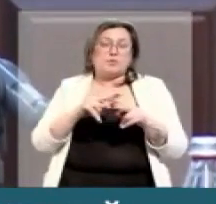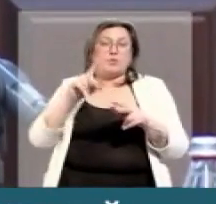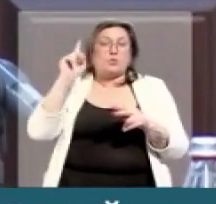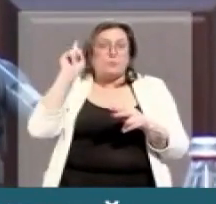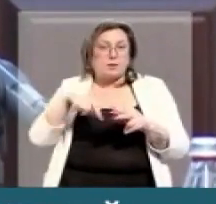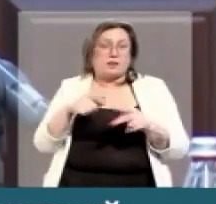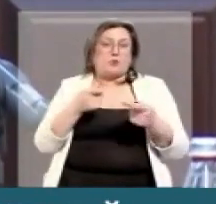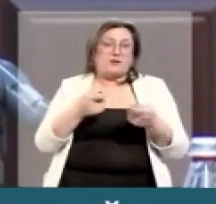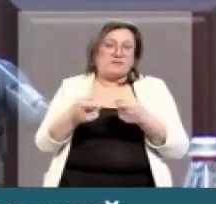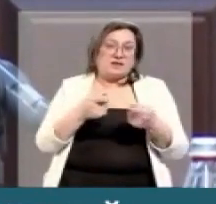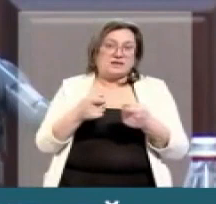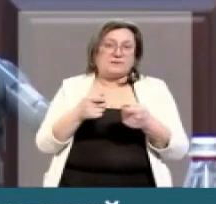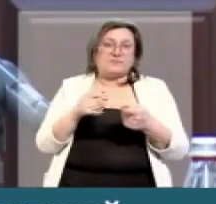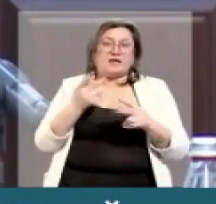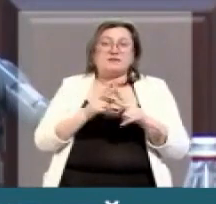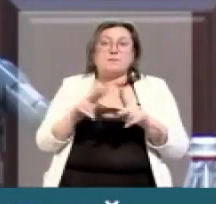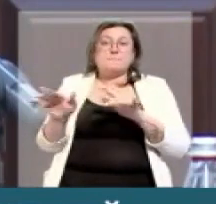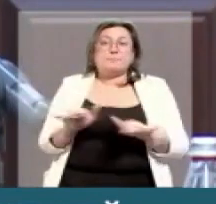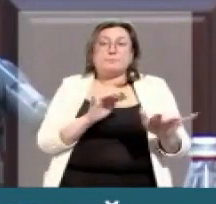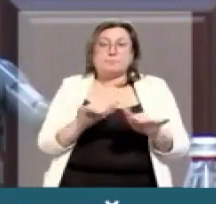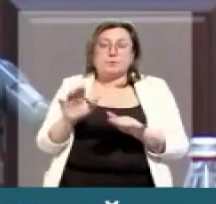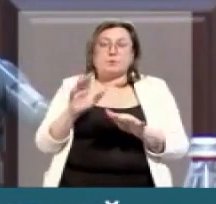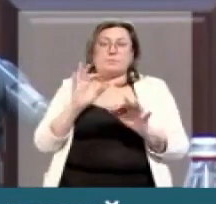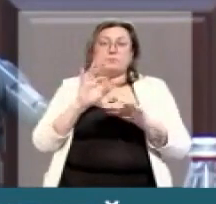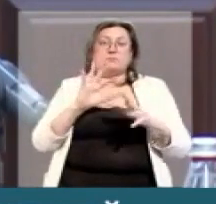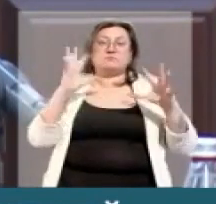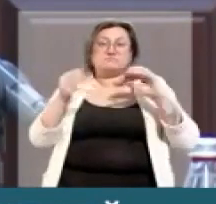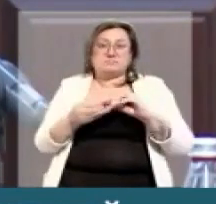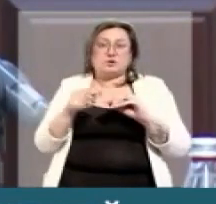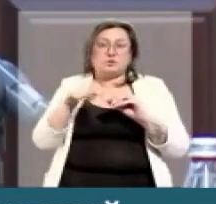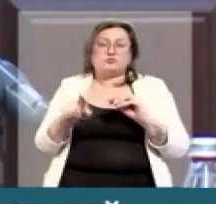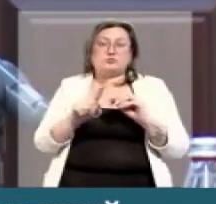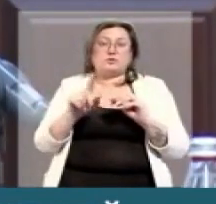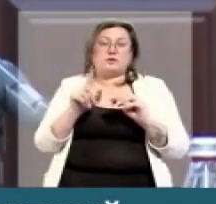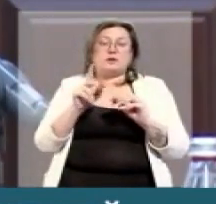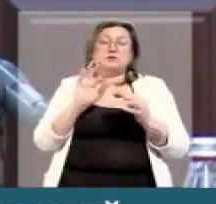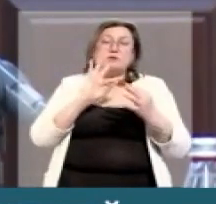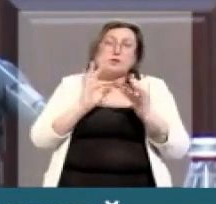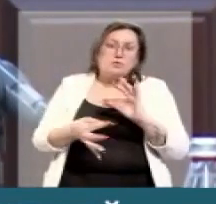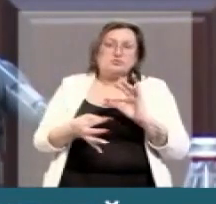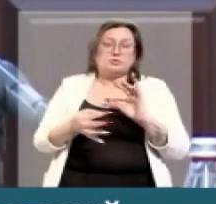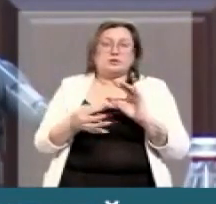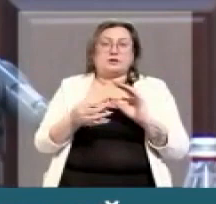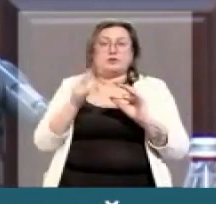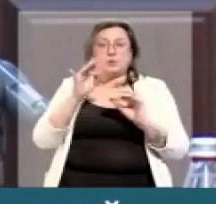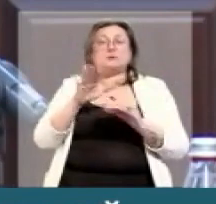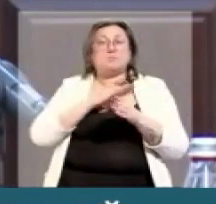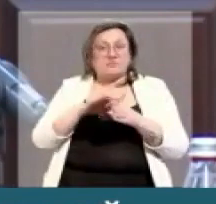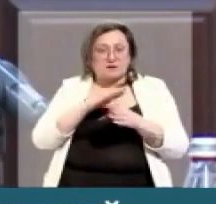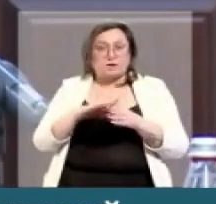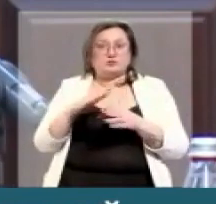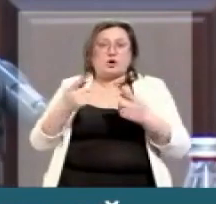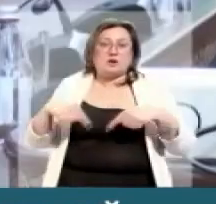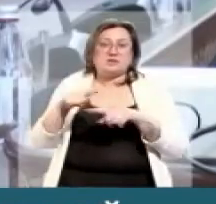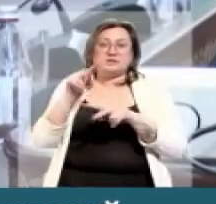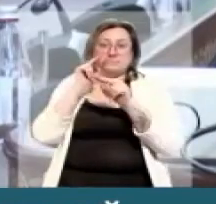умелое управление всеми этими процессами приводит к тому, что как бы не было сложно, но справляются с